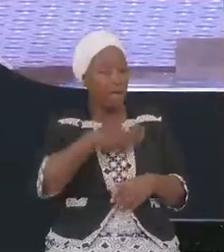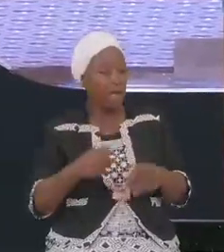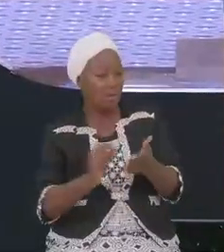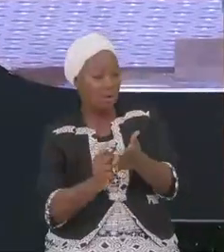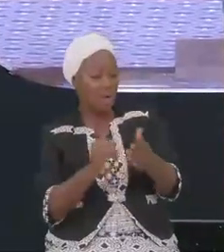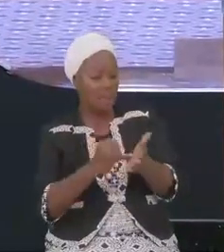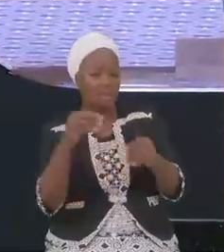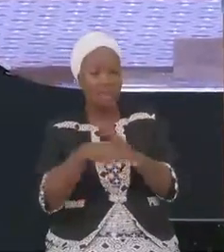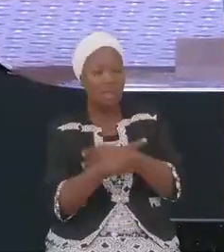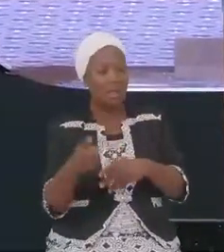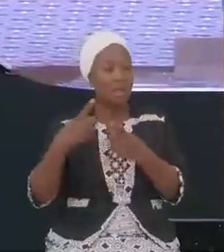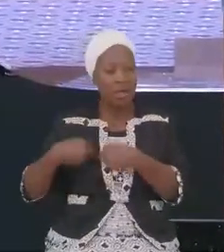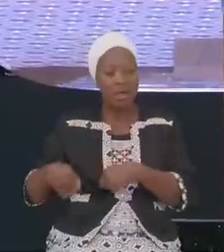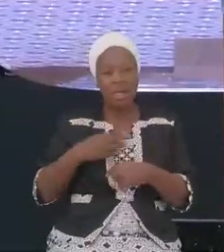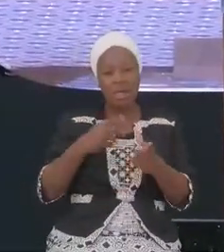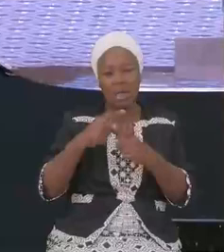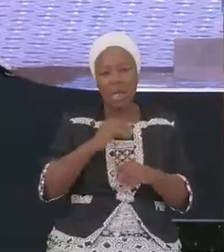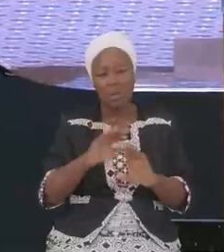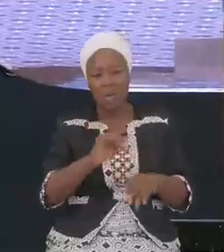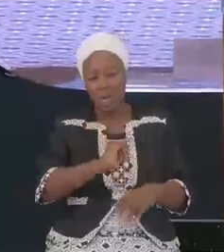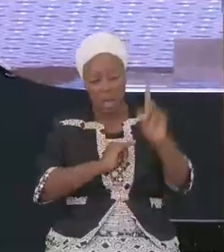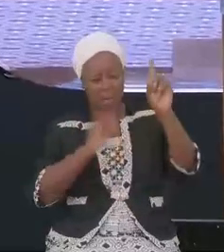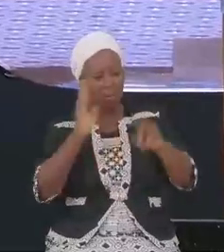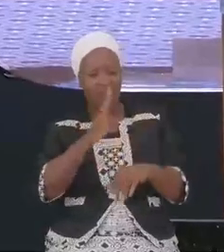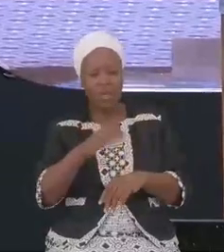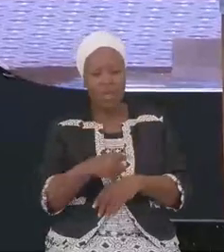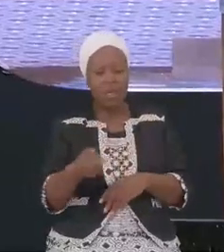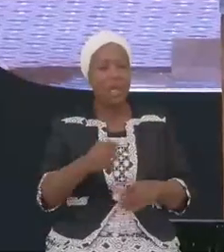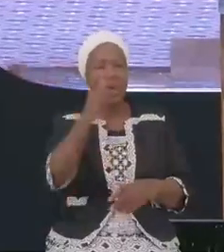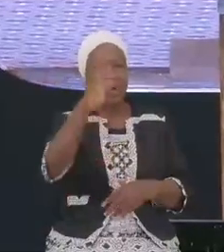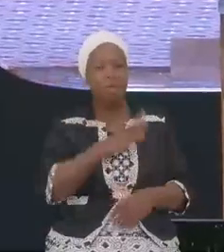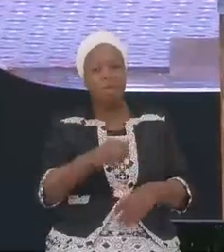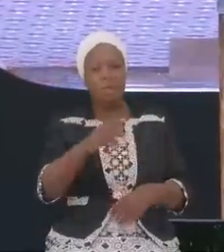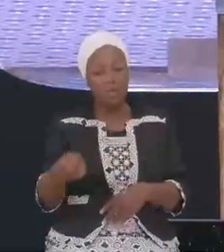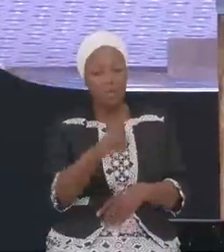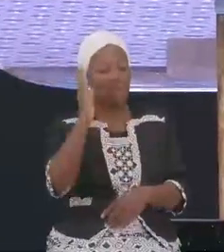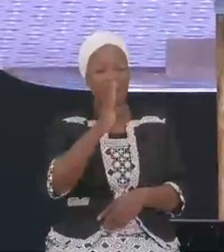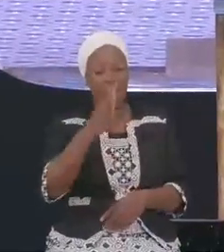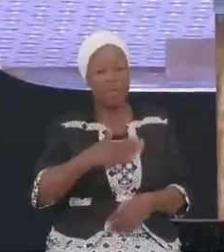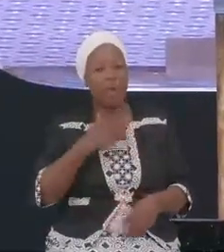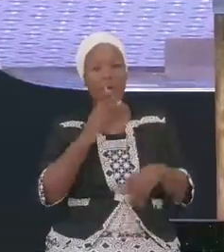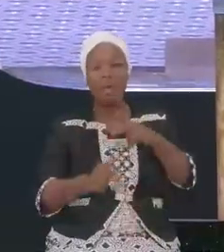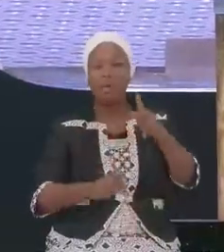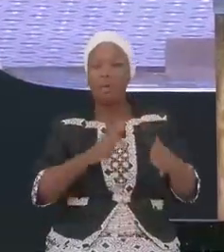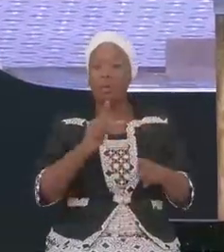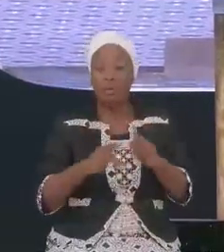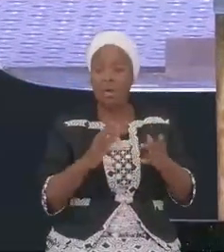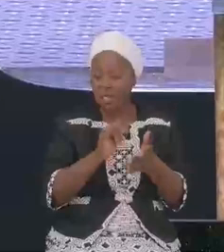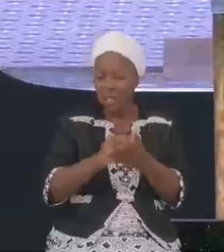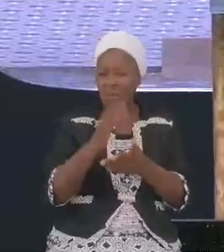leur cœur, et je serai leur Dieu, et ils seront mon peuple. Dieu dit, c'est le seul moyen,